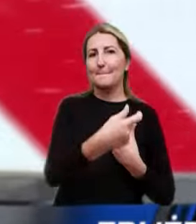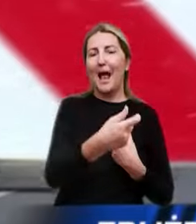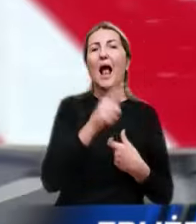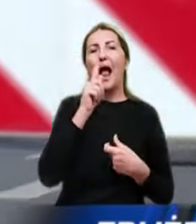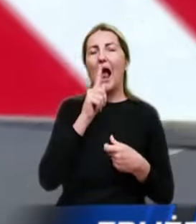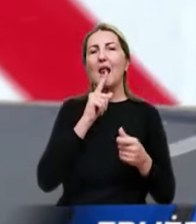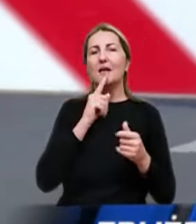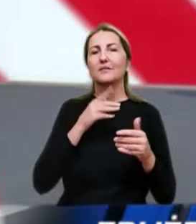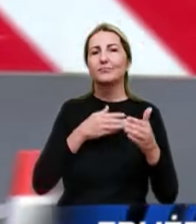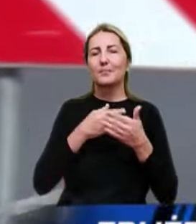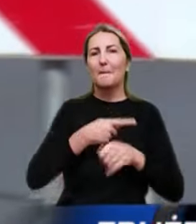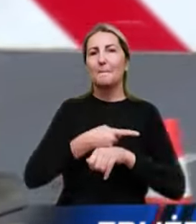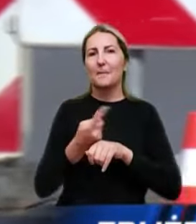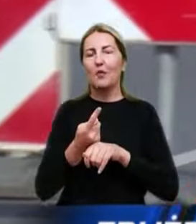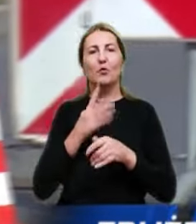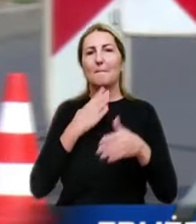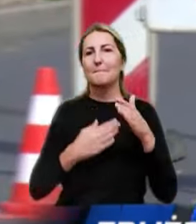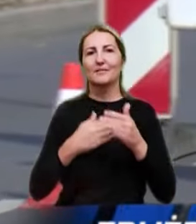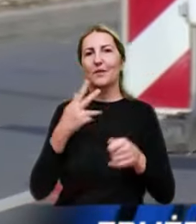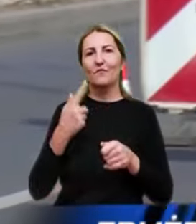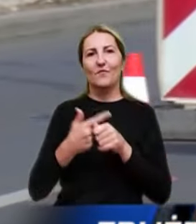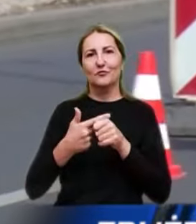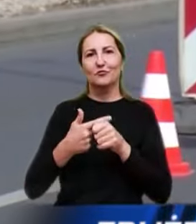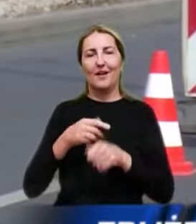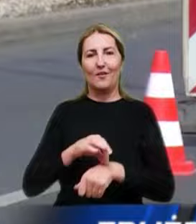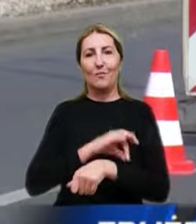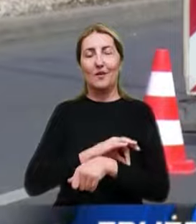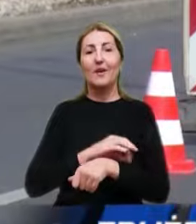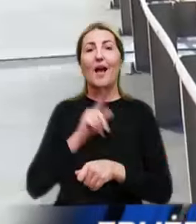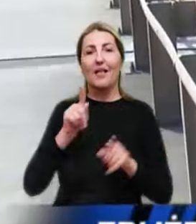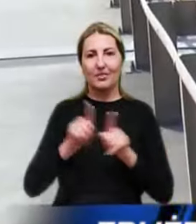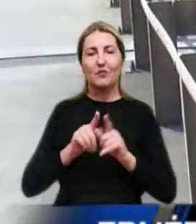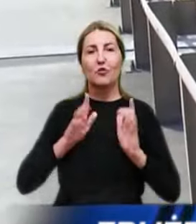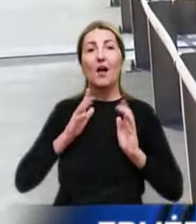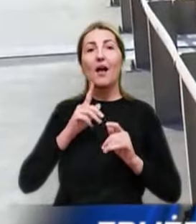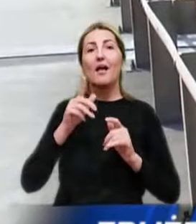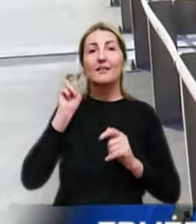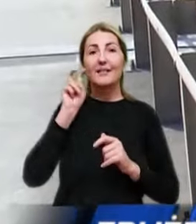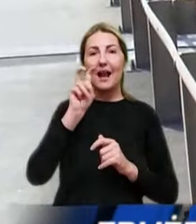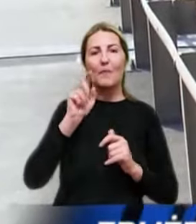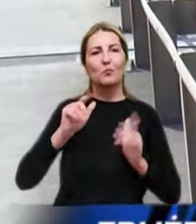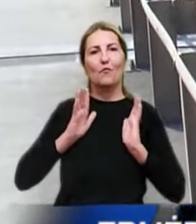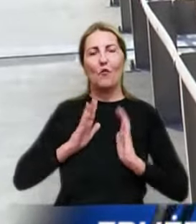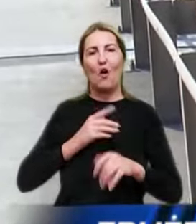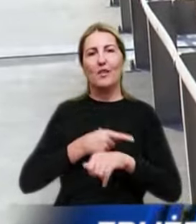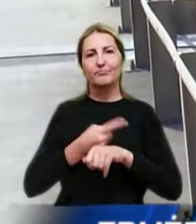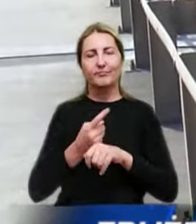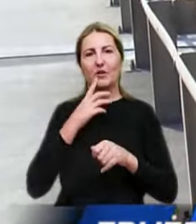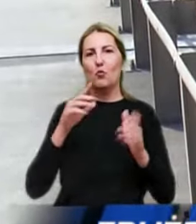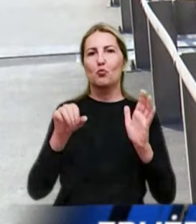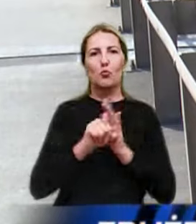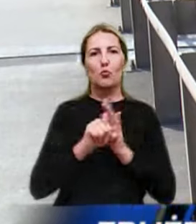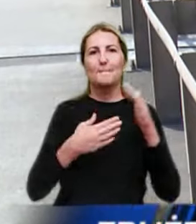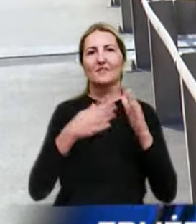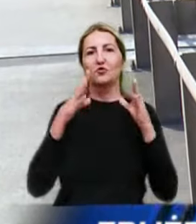do 20 km na godzinę. Zwolnić muszą także tramwaje do 10 km na godzinę, a w najbliższych dniach docelowo